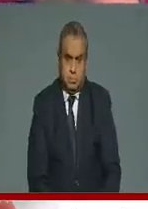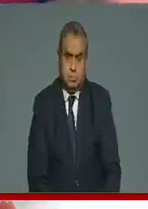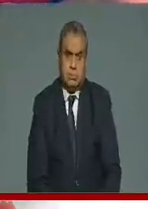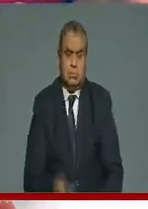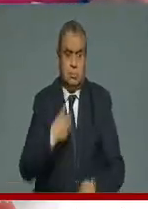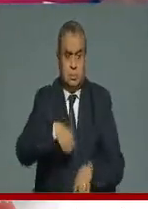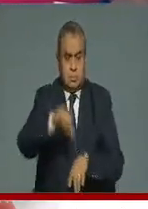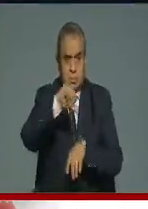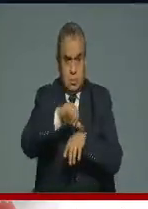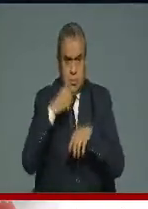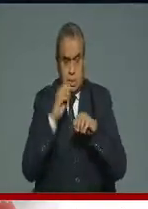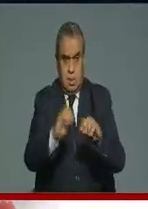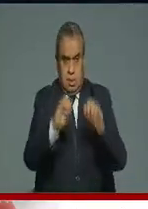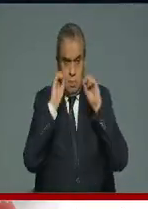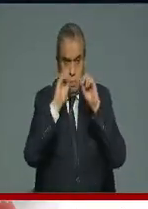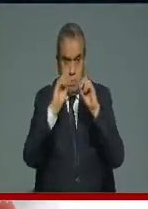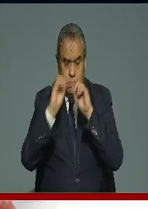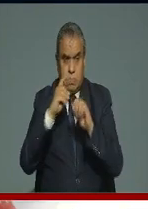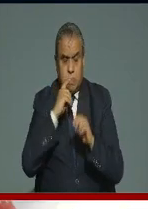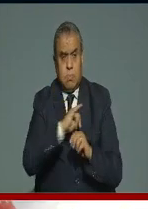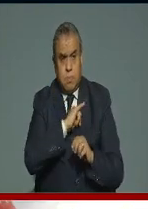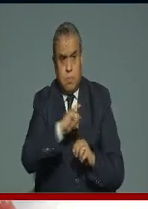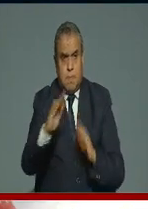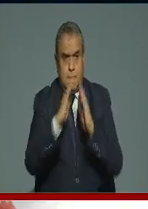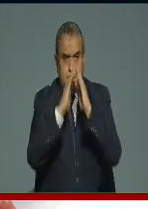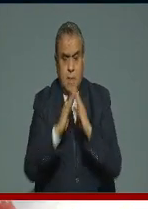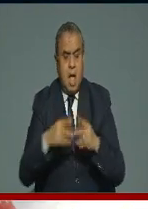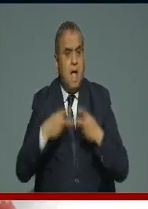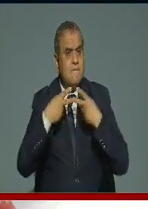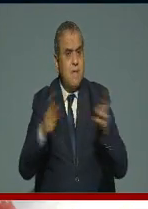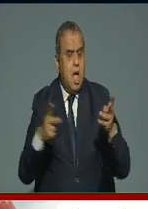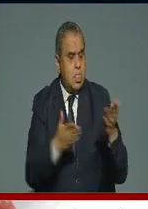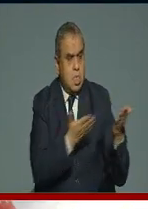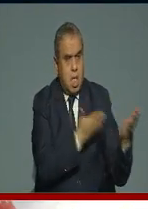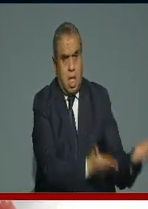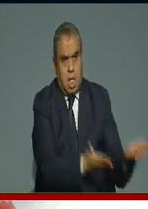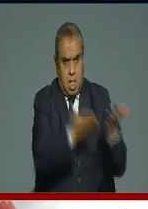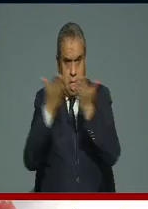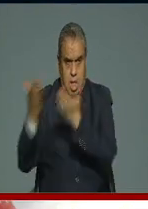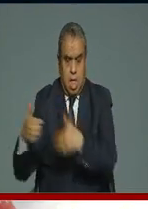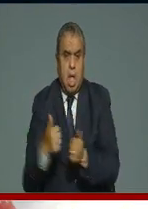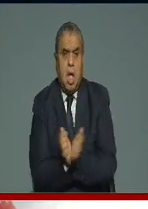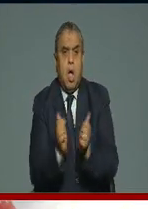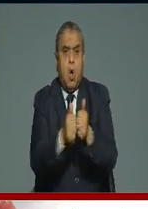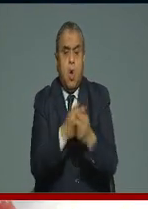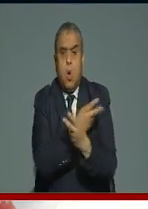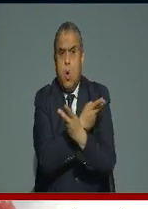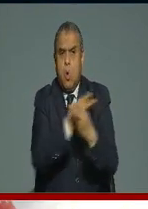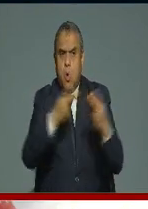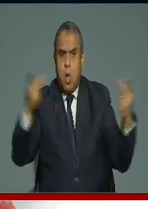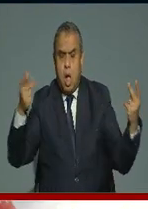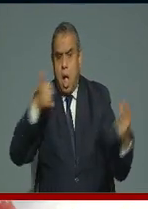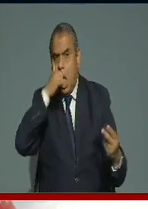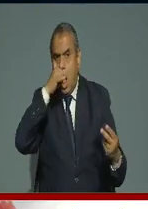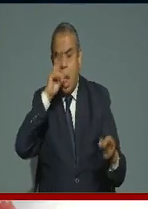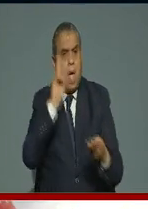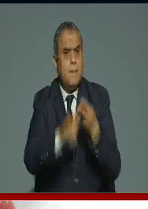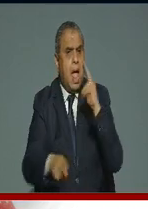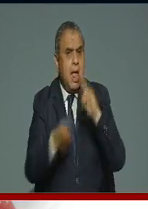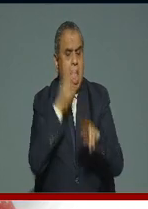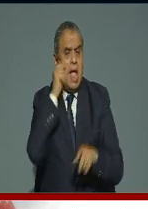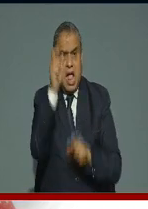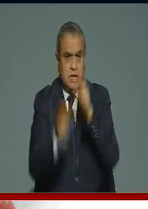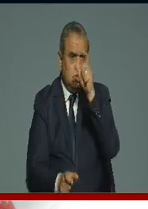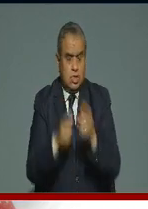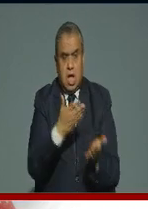وبنقول لهم مصر دايماً فاتحة دراعاتها لكل أهلنا العرب ولكل الناس عشان يجوا ويحسوا هنا